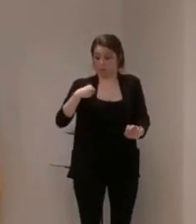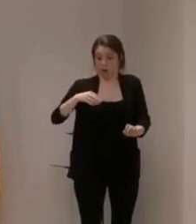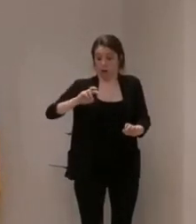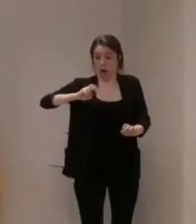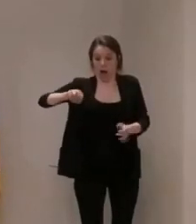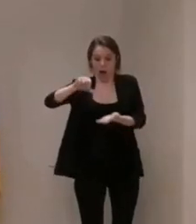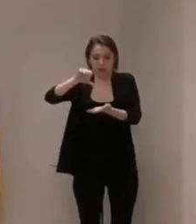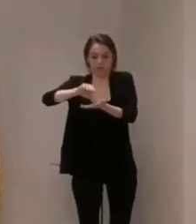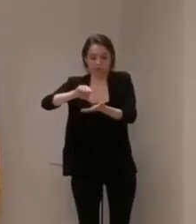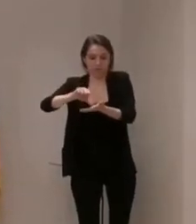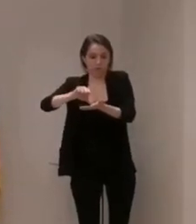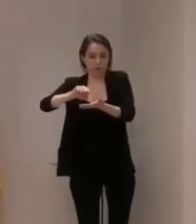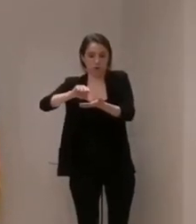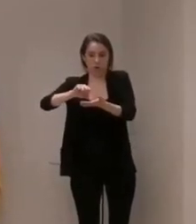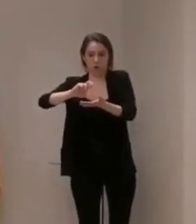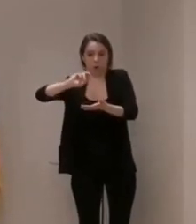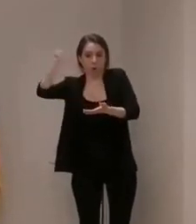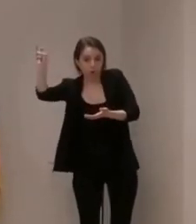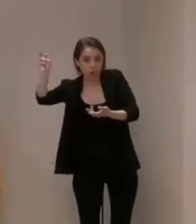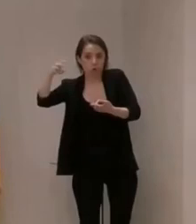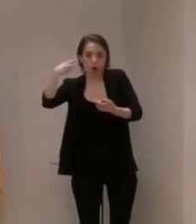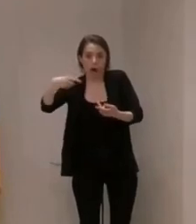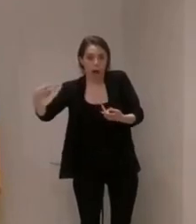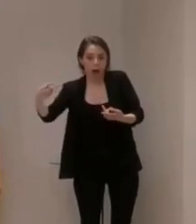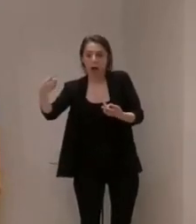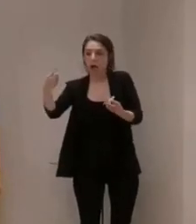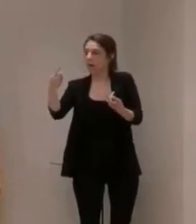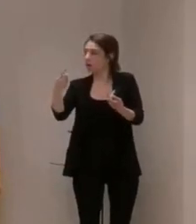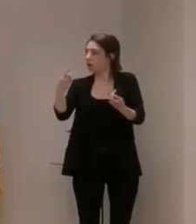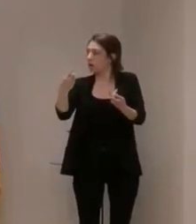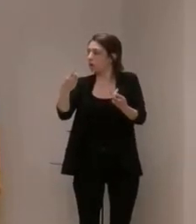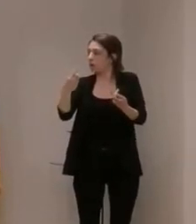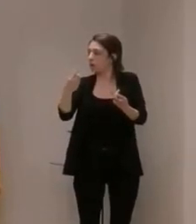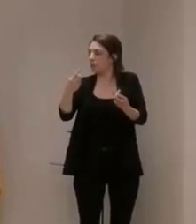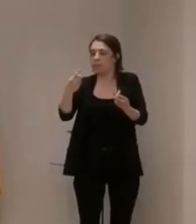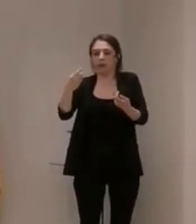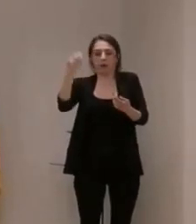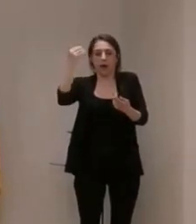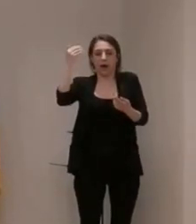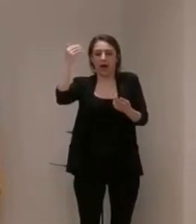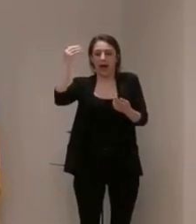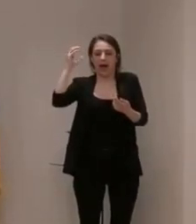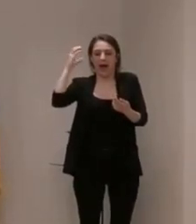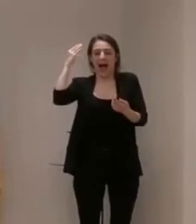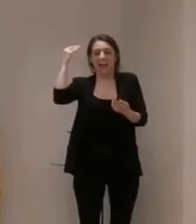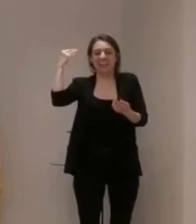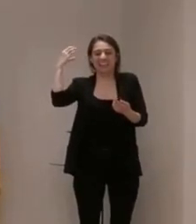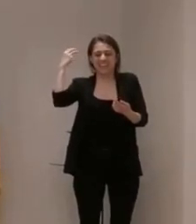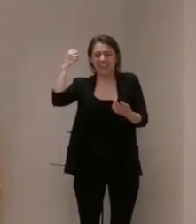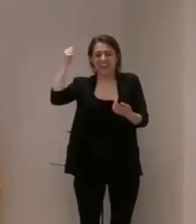a Berlín, a l'Estasi, o un centre a Budapest, que és el Horror, o a l'Argentina, o